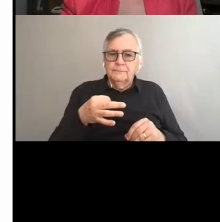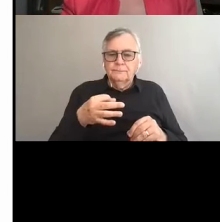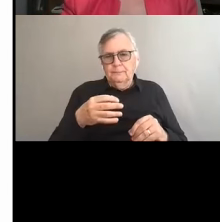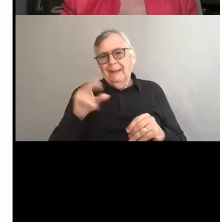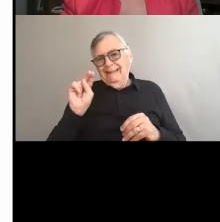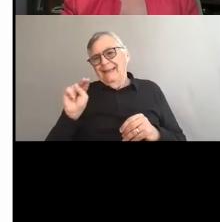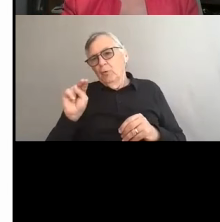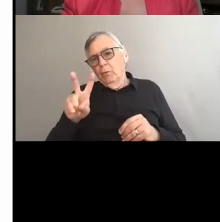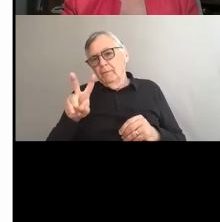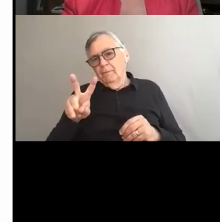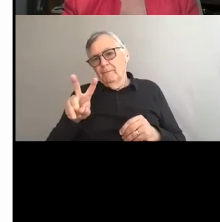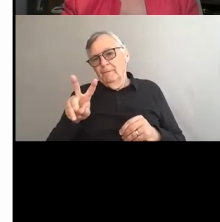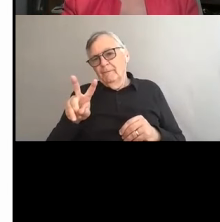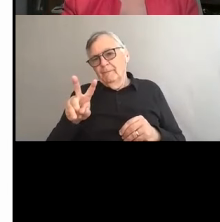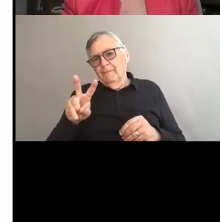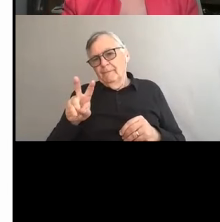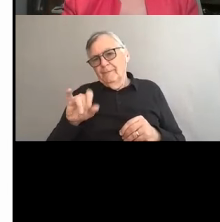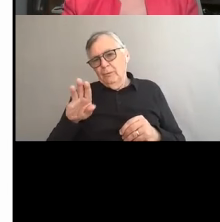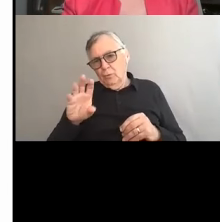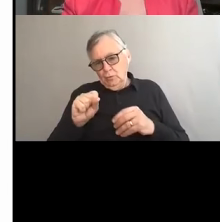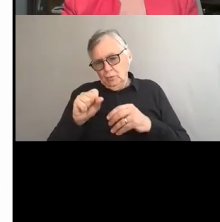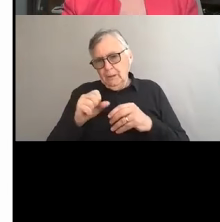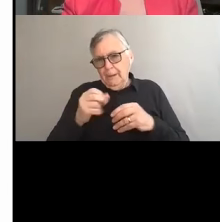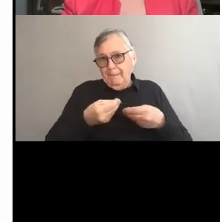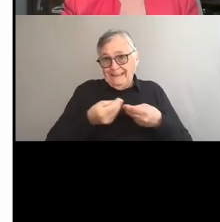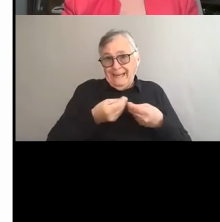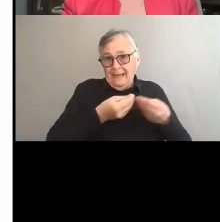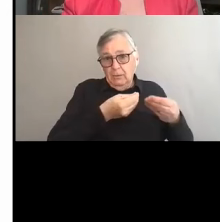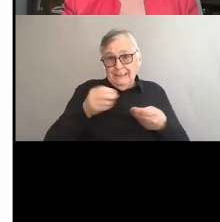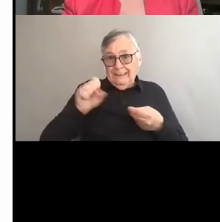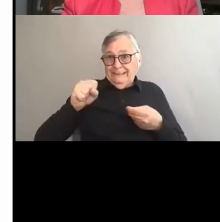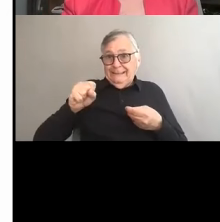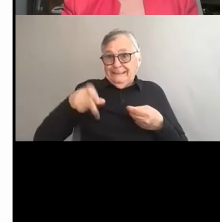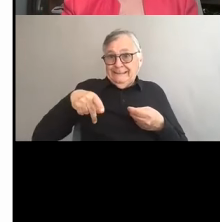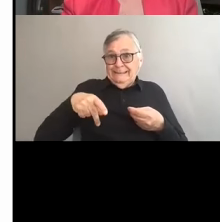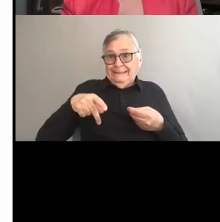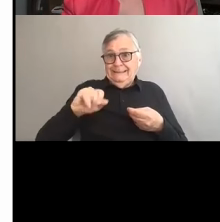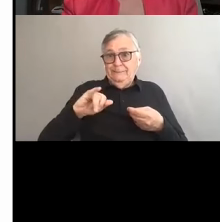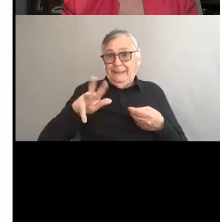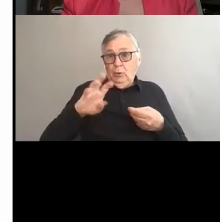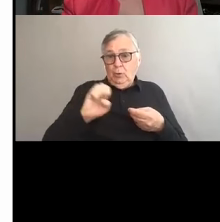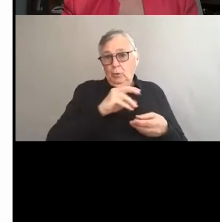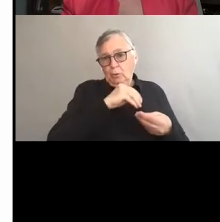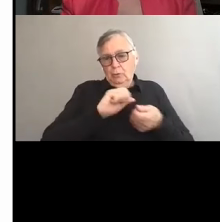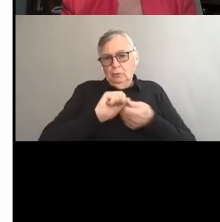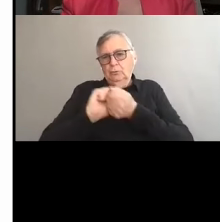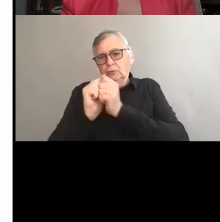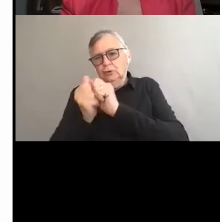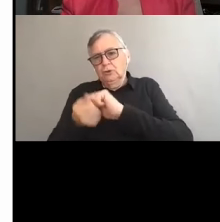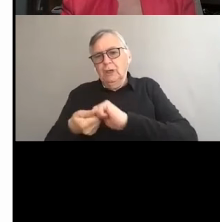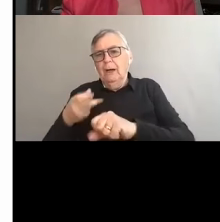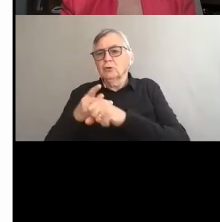l'adénovirus, le matériel génétique de la spicule qui est inséré se traduit en protéines et le